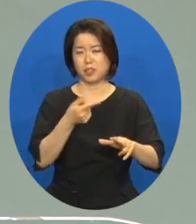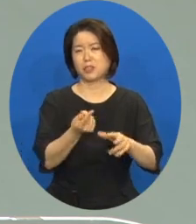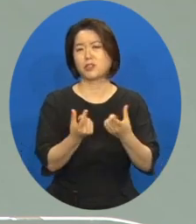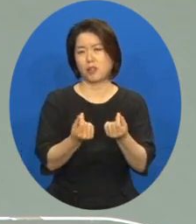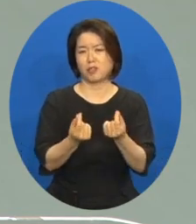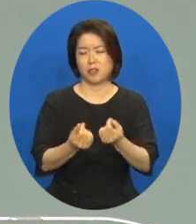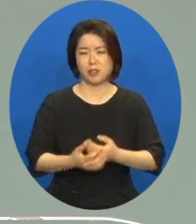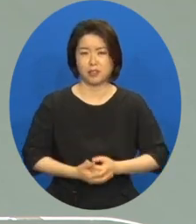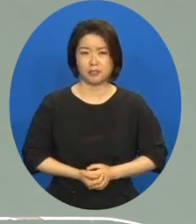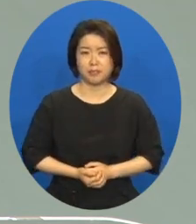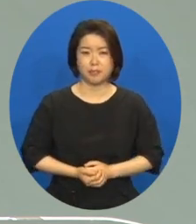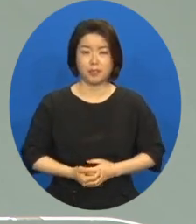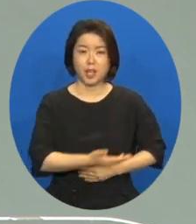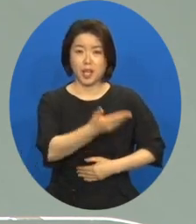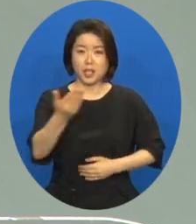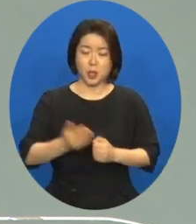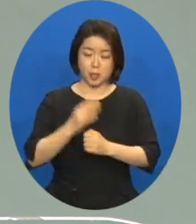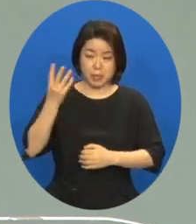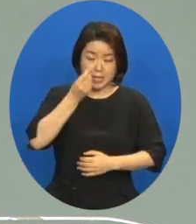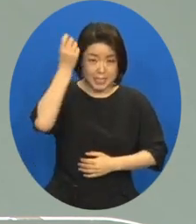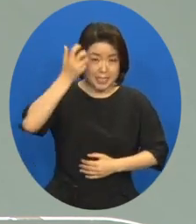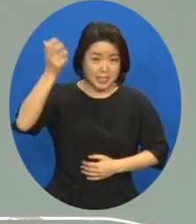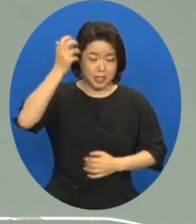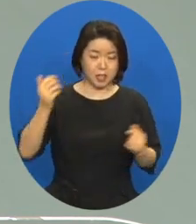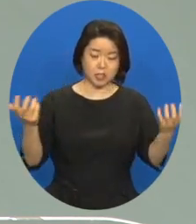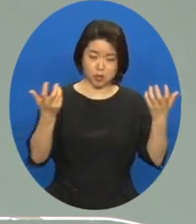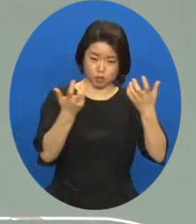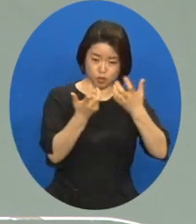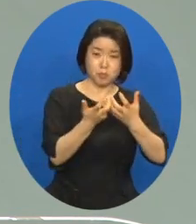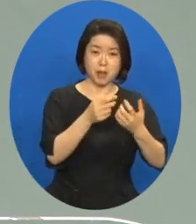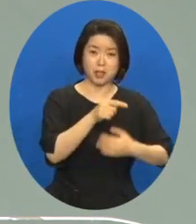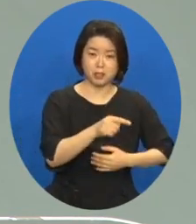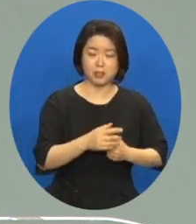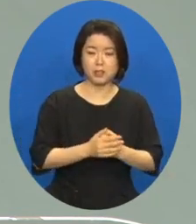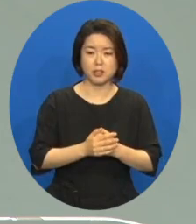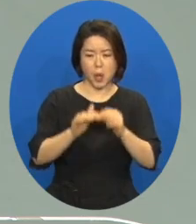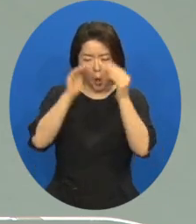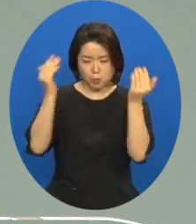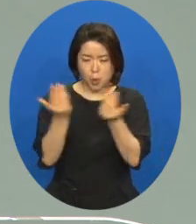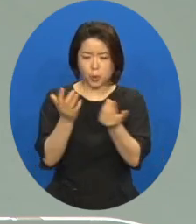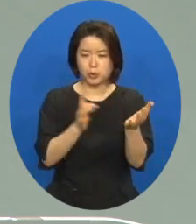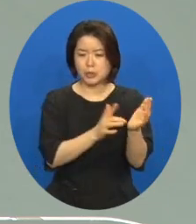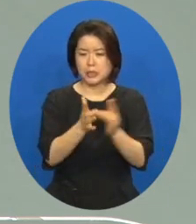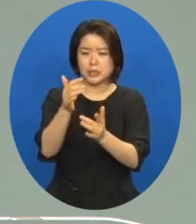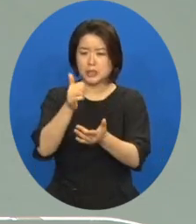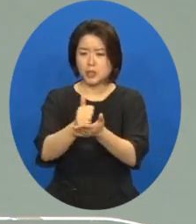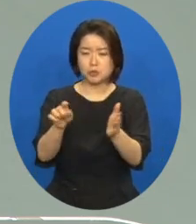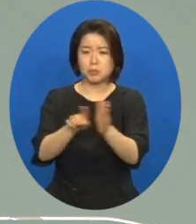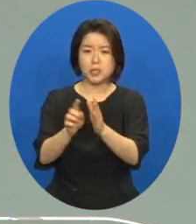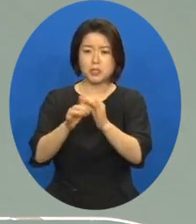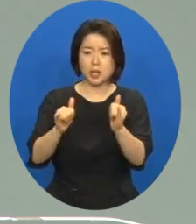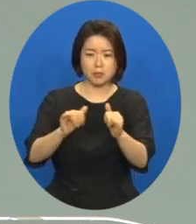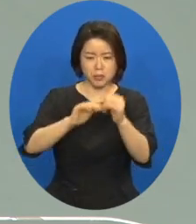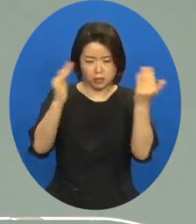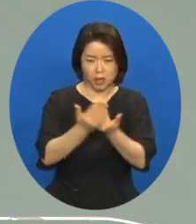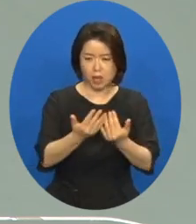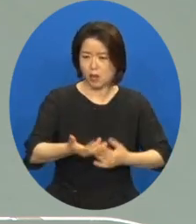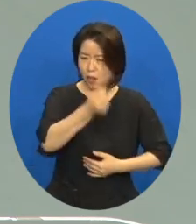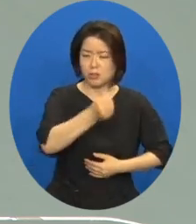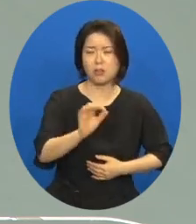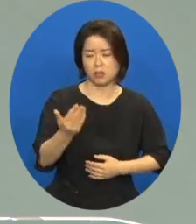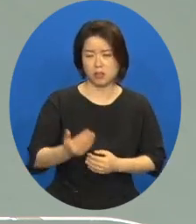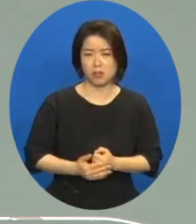때예요. 여러분, 성령 충만함은 모든 예수 믿는 사람이 다 누리게 되어 있는 겁니다.